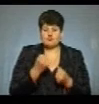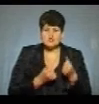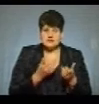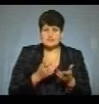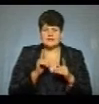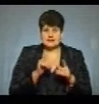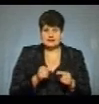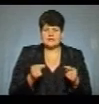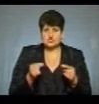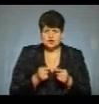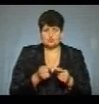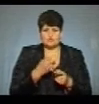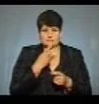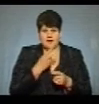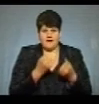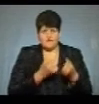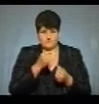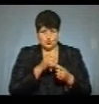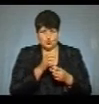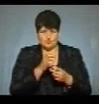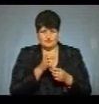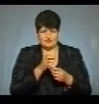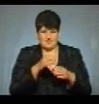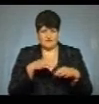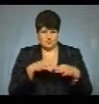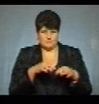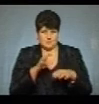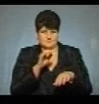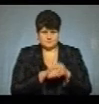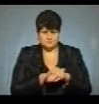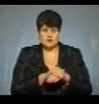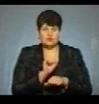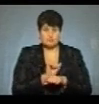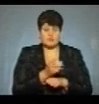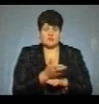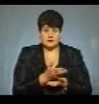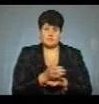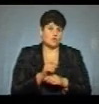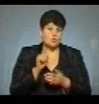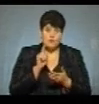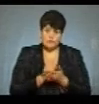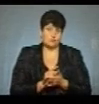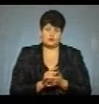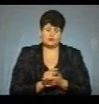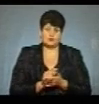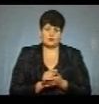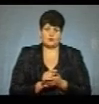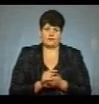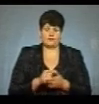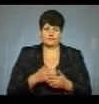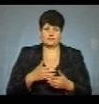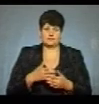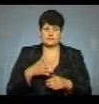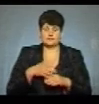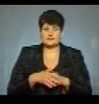керує, і чітко десь автомобіль, щоб ми могли його засікти автомобіль і зупинити, ми обов'язково відреагуємо. На